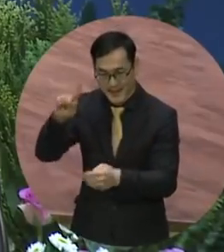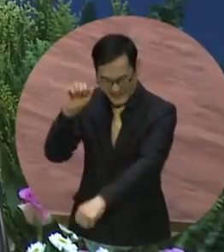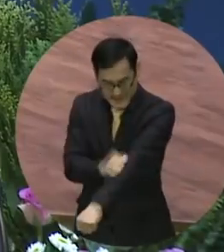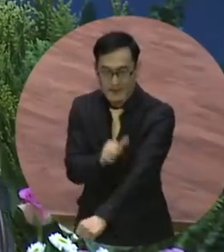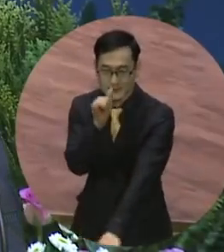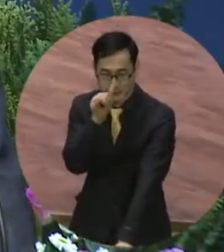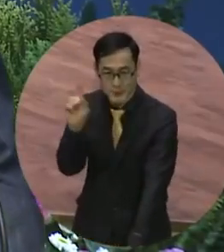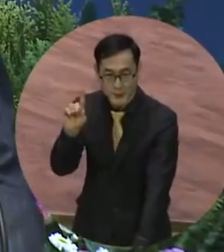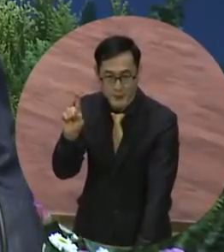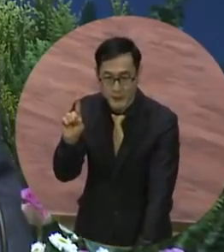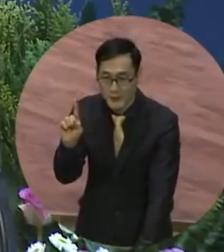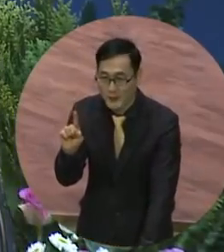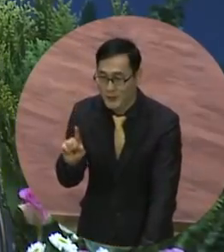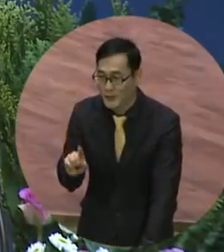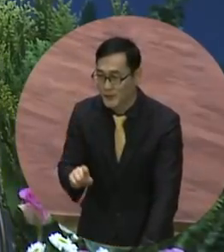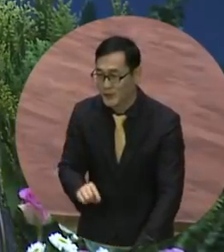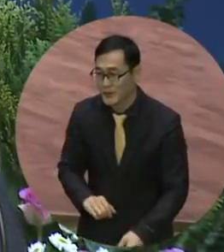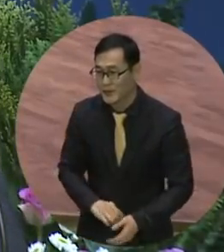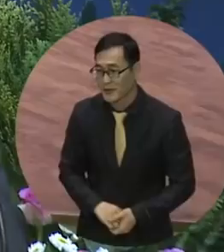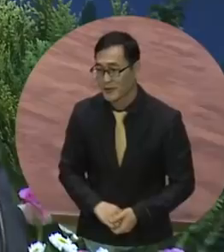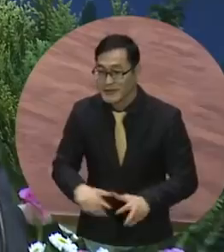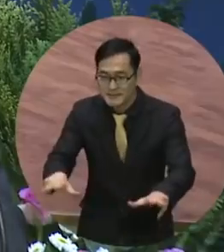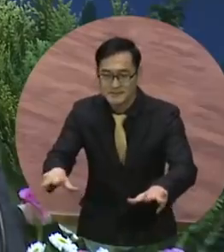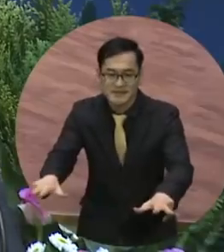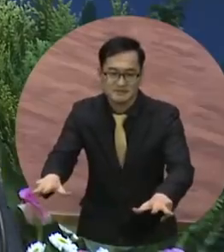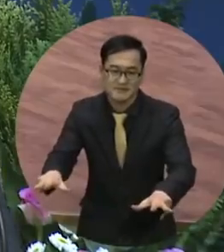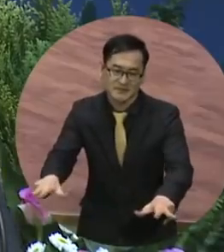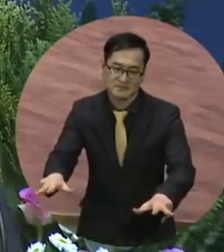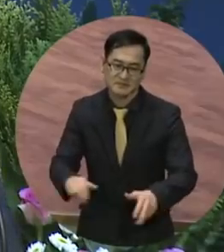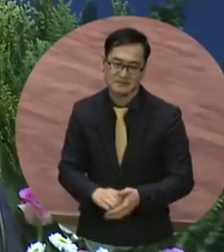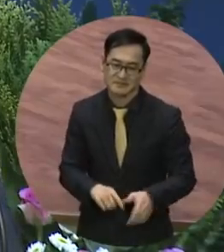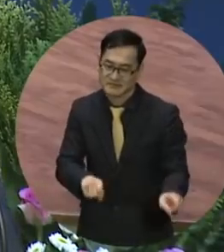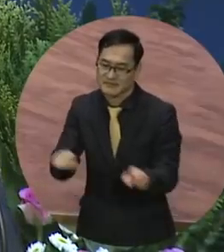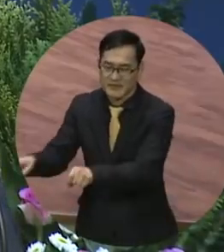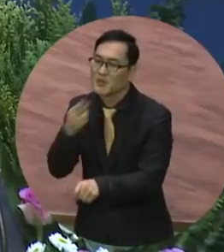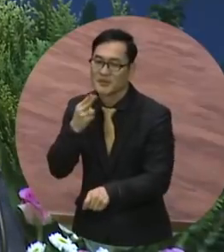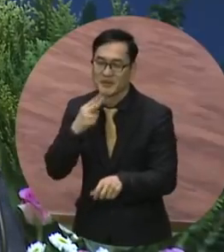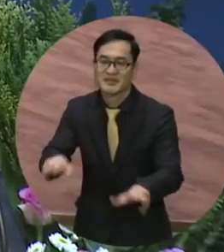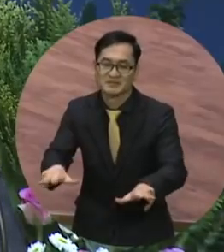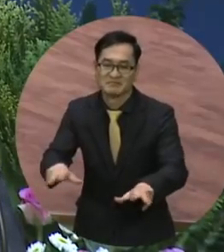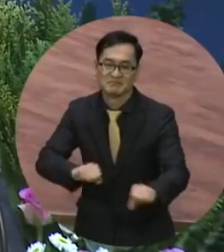아주 꼭 배워야 할 것이 그게 뭐냐? 적시로예요, 적시로.